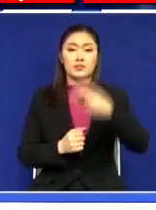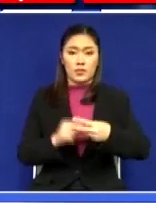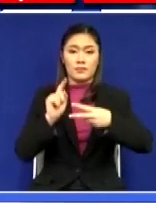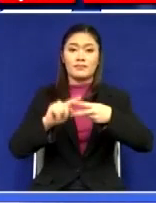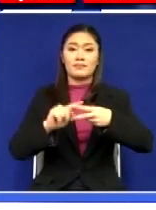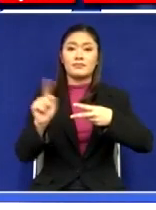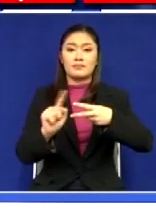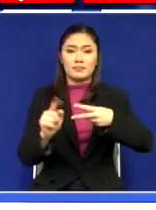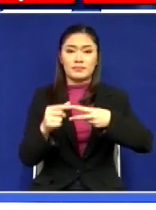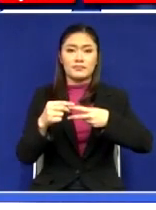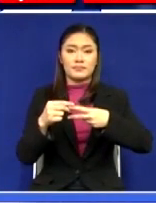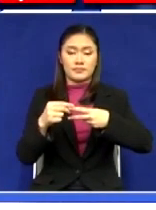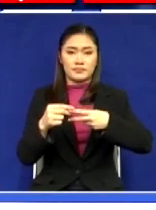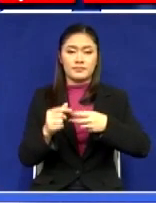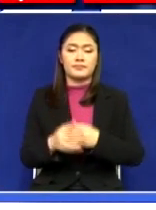างแรกก็คือดูว่